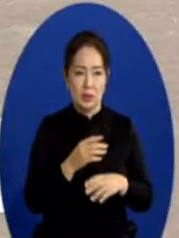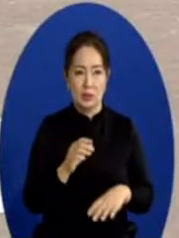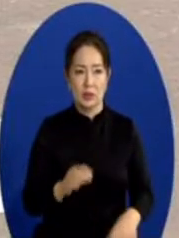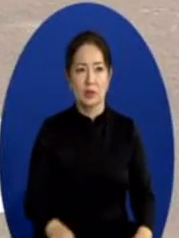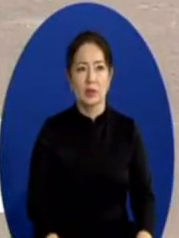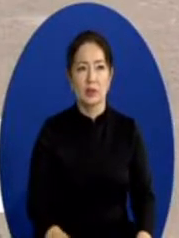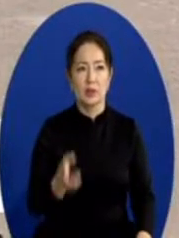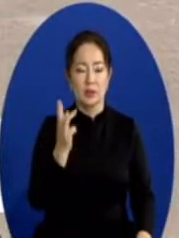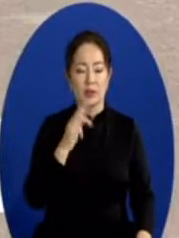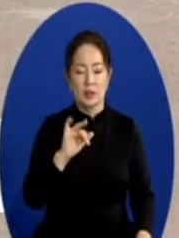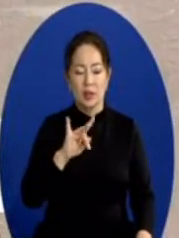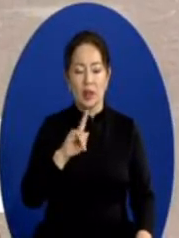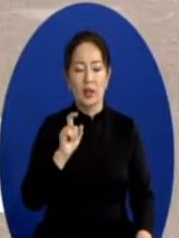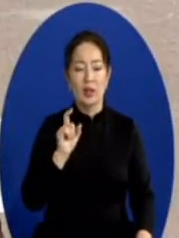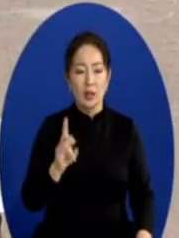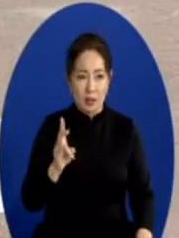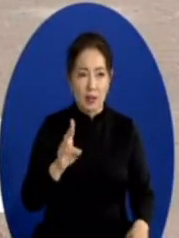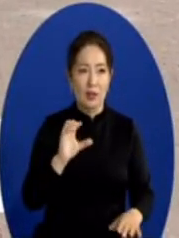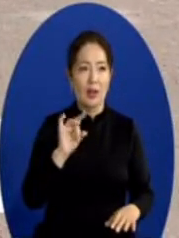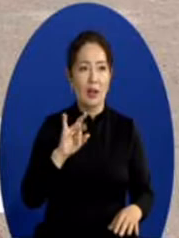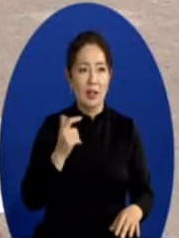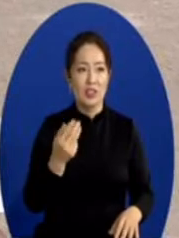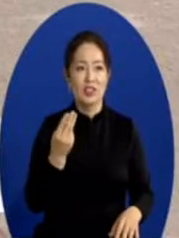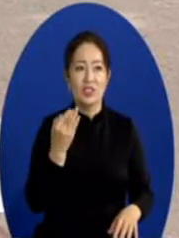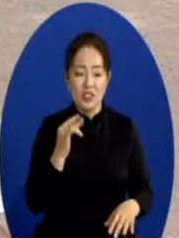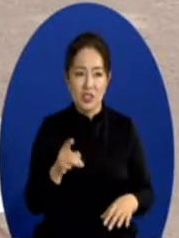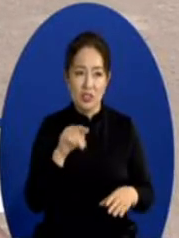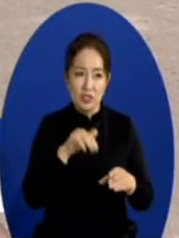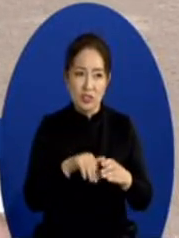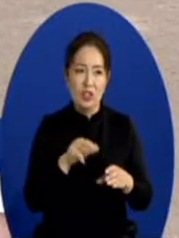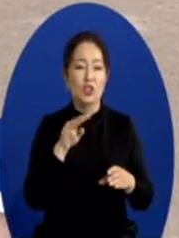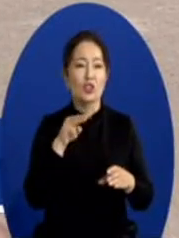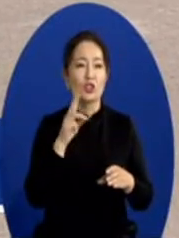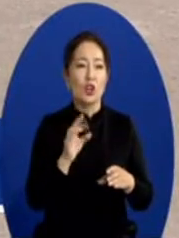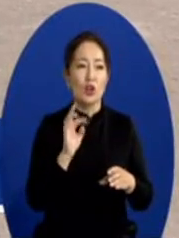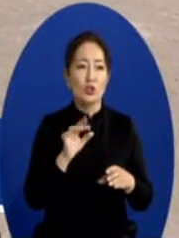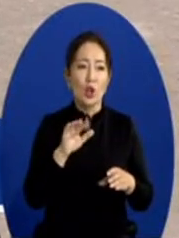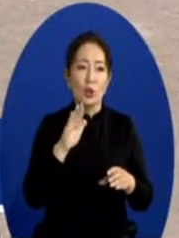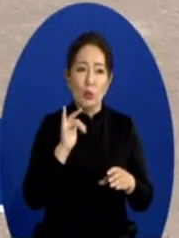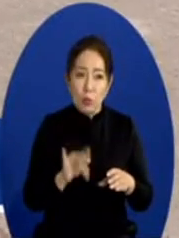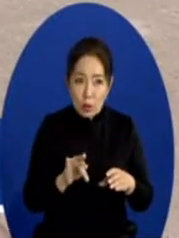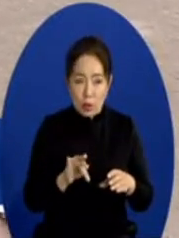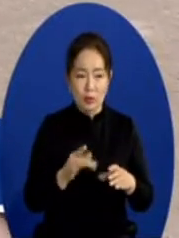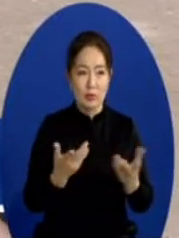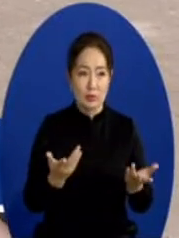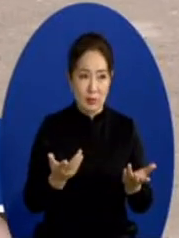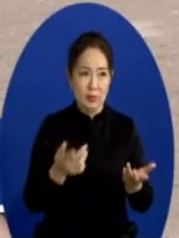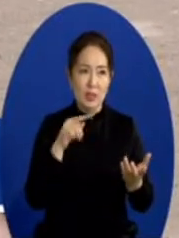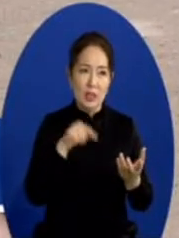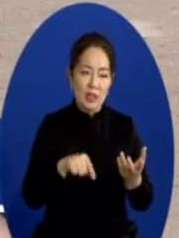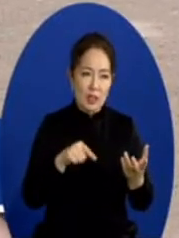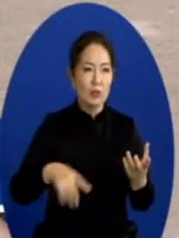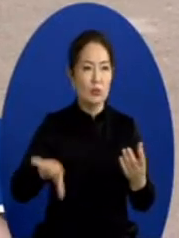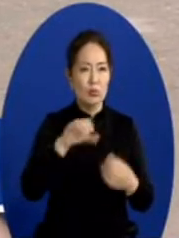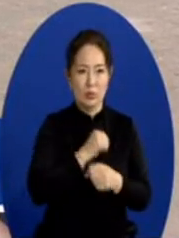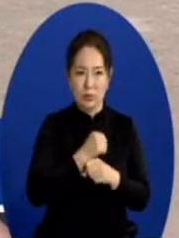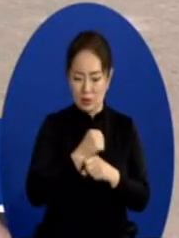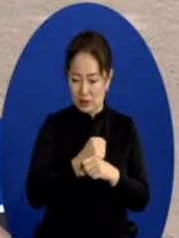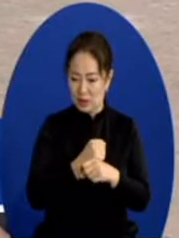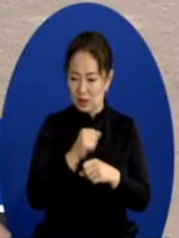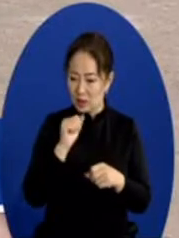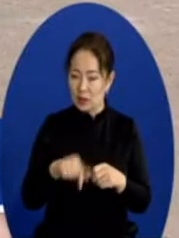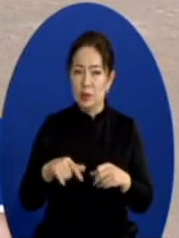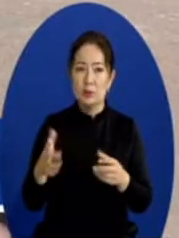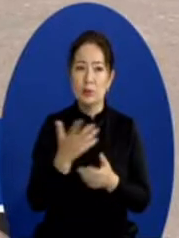юм а. Дахны аршины зохицуулбар гэдэг энэ үйл ажиллагаа эхлээд нэлээд хэдэн жил болсон юм одоо зохицуулбар гоо. Тэгэхээр энэ ажил дээр